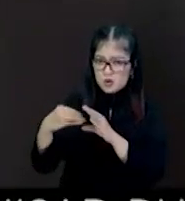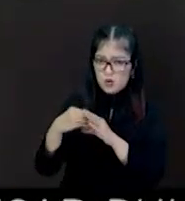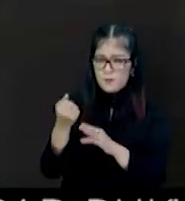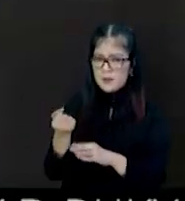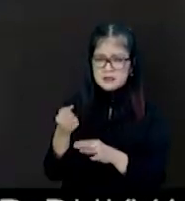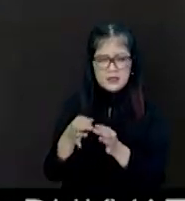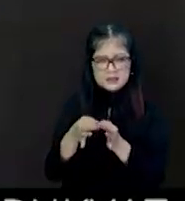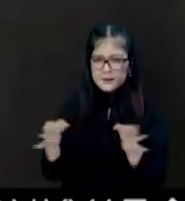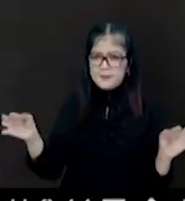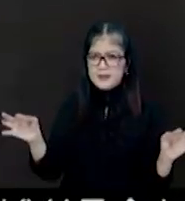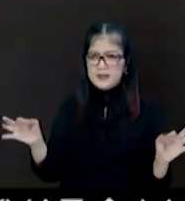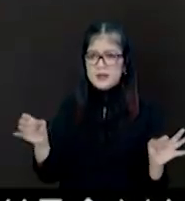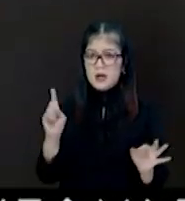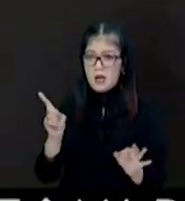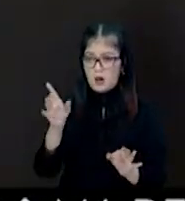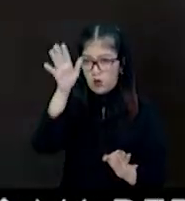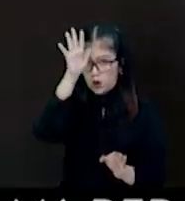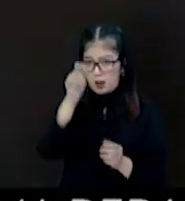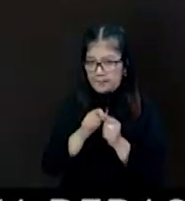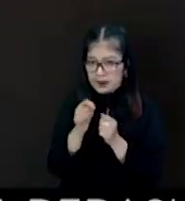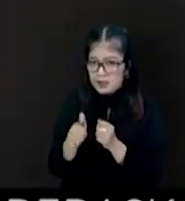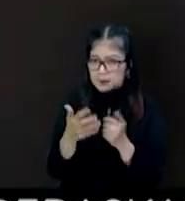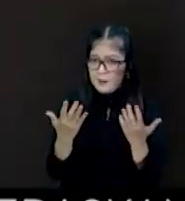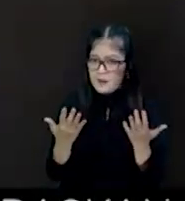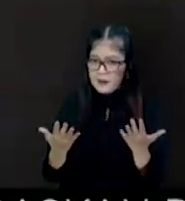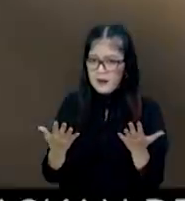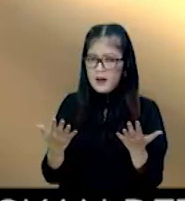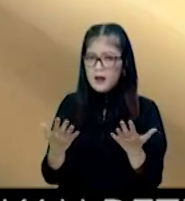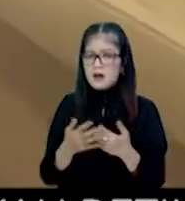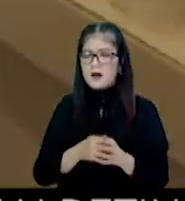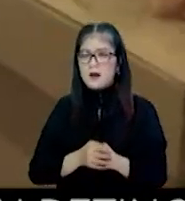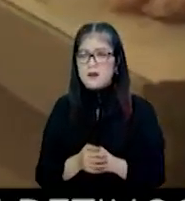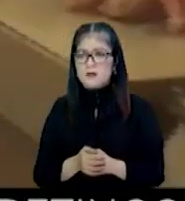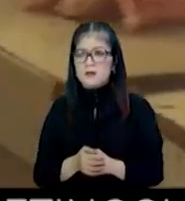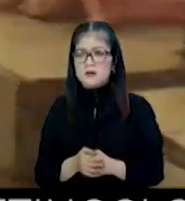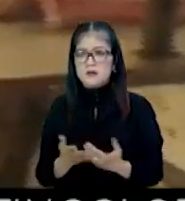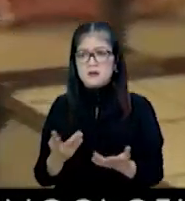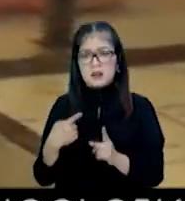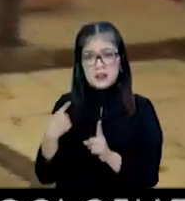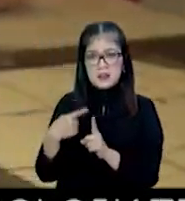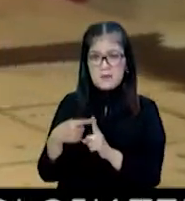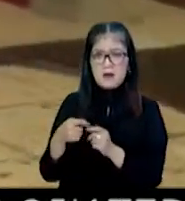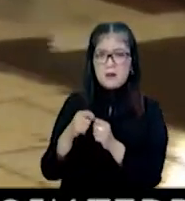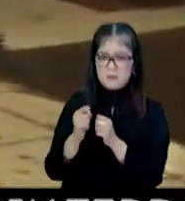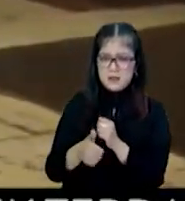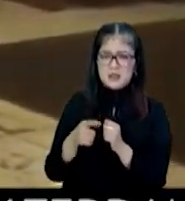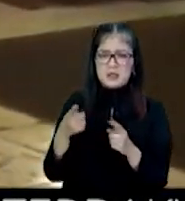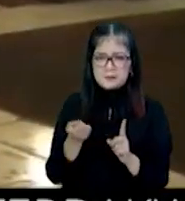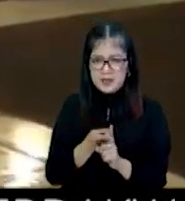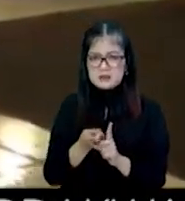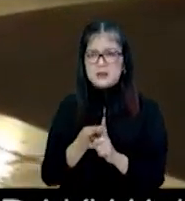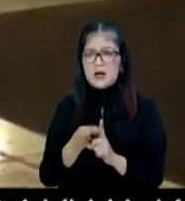beli gimana, Bang? Nyari-nyari juga. Beli ya mereka mau-mau nggak mau. Diprediksi kenaikan harga daging sapi